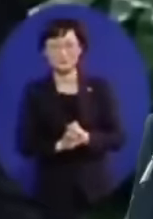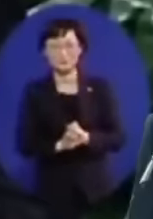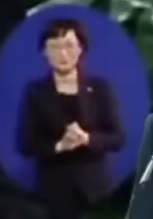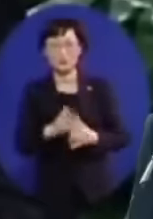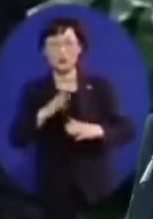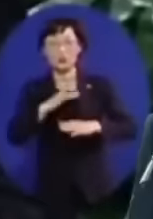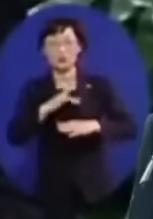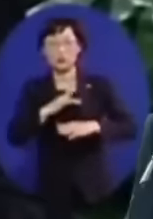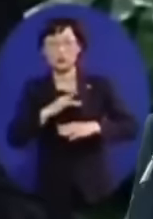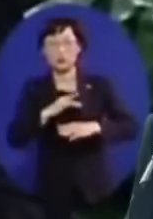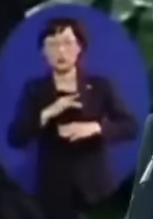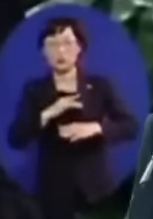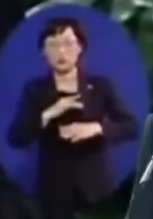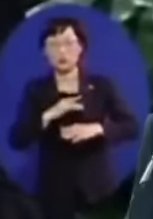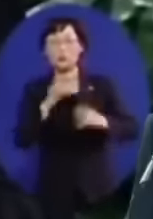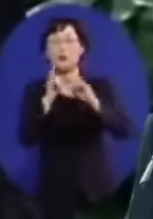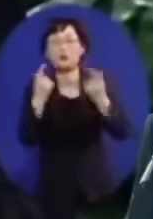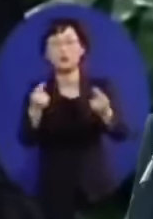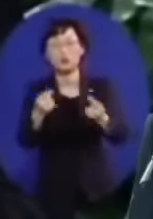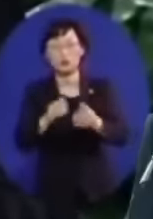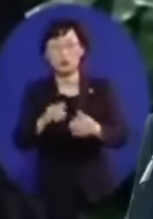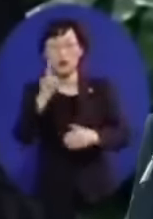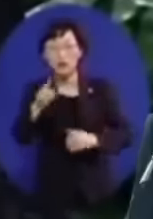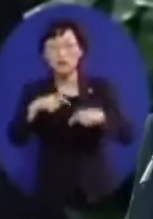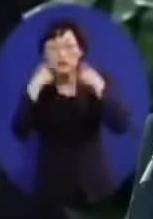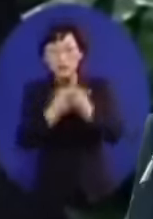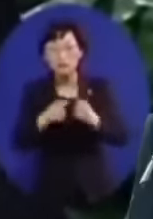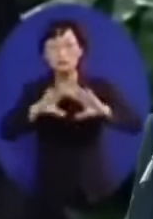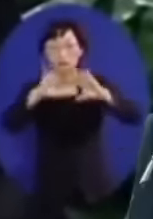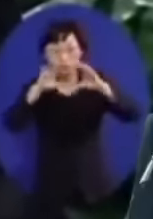두려운 말입니다. 한 개인이나 국가가